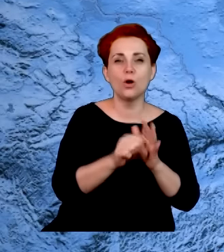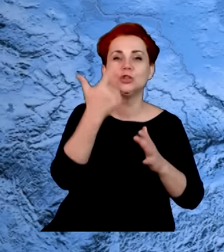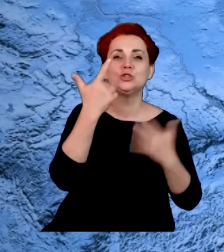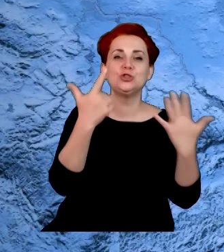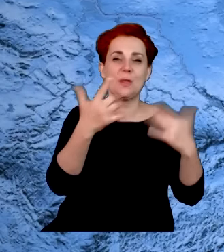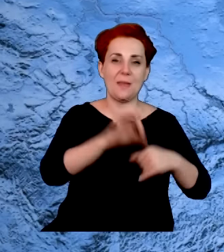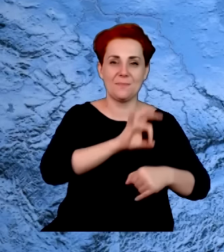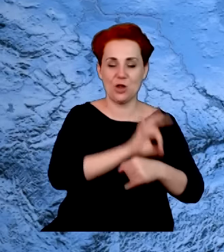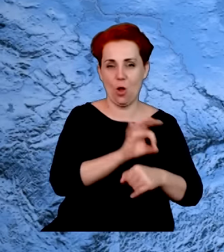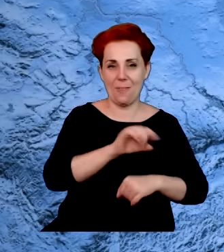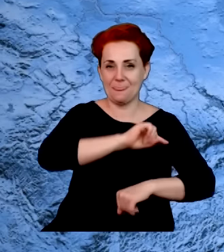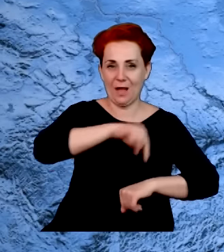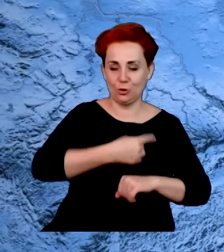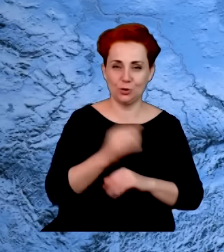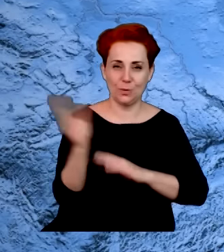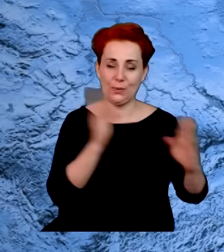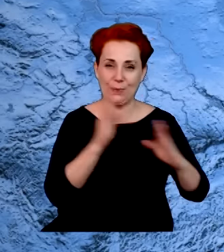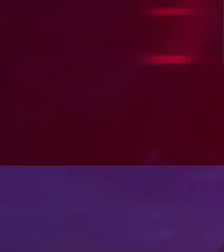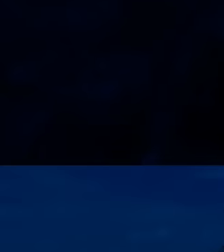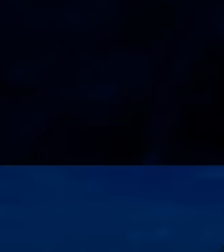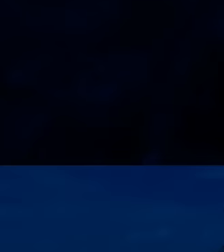godzinę.